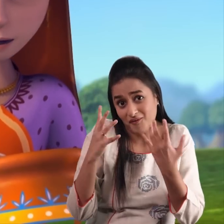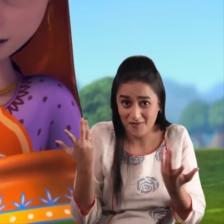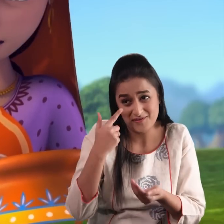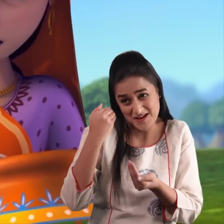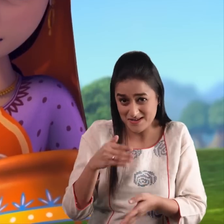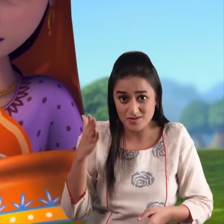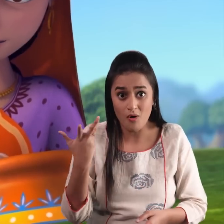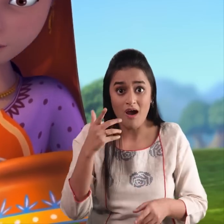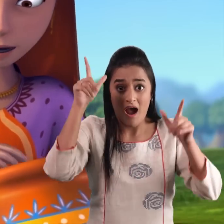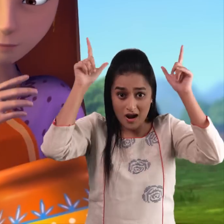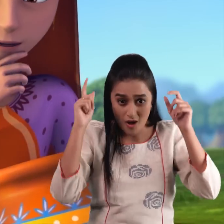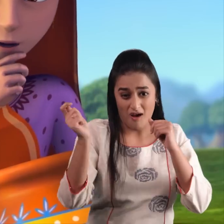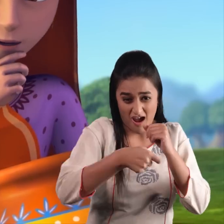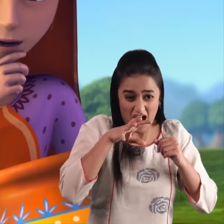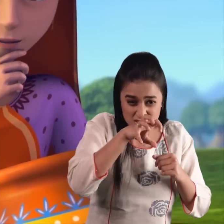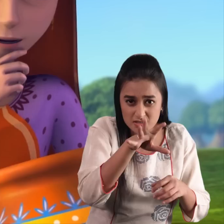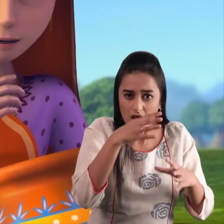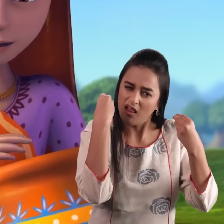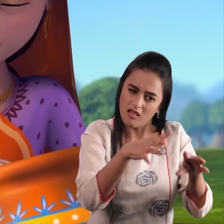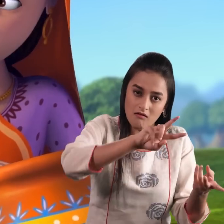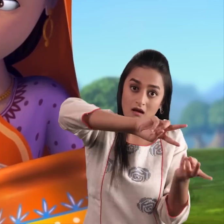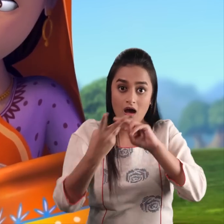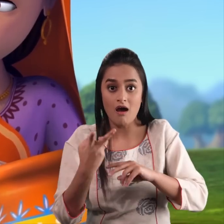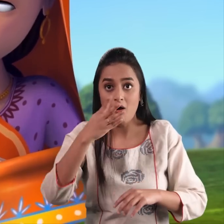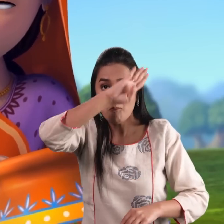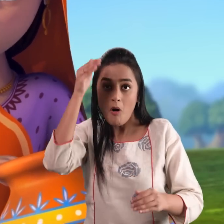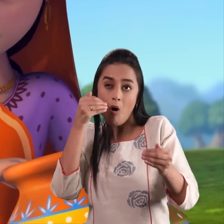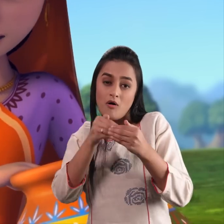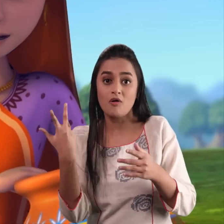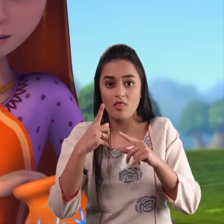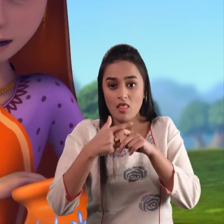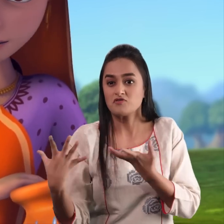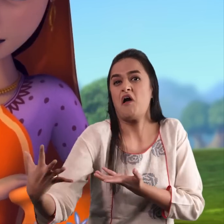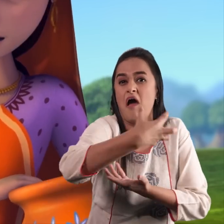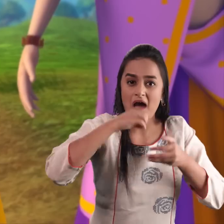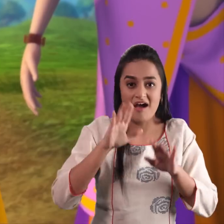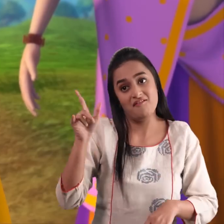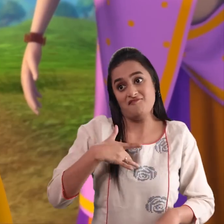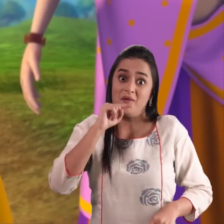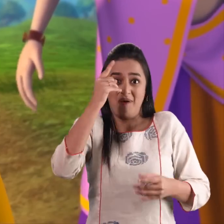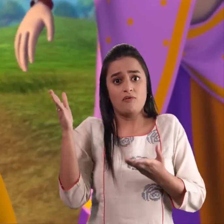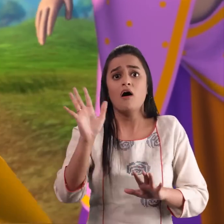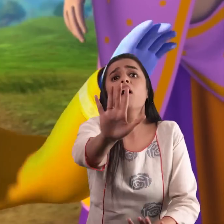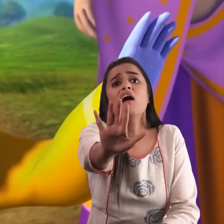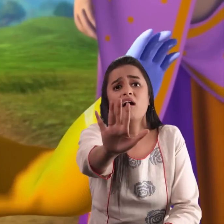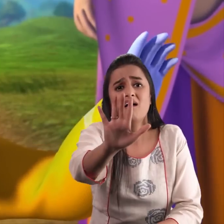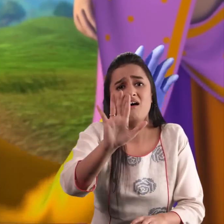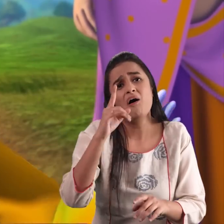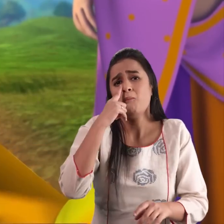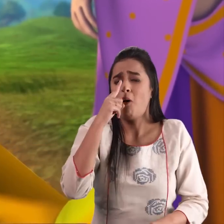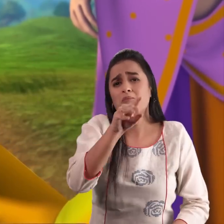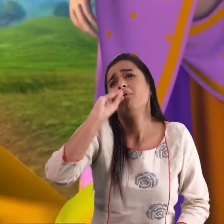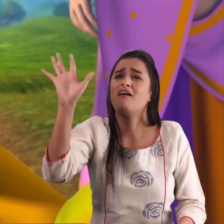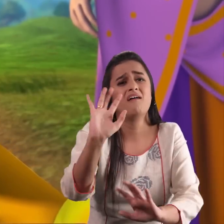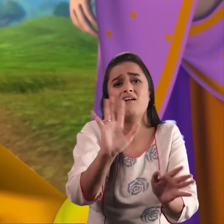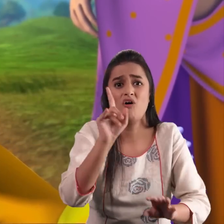सपूत कृष्णा अब गायें चराना छोड़कर महाराज का विशेष अधिकारी बनकर कर वसूलता है। रुको, मैया